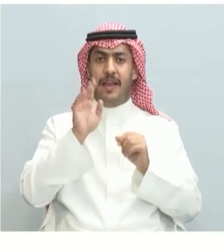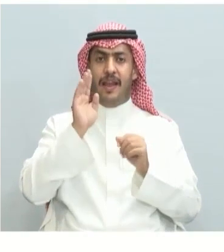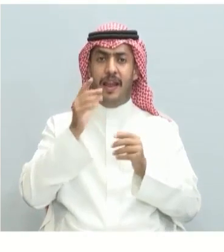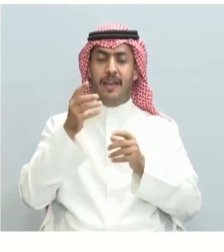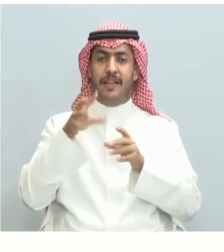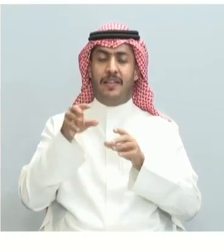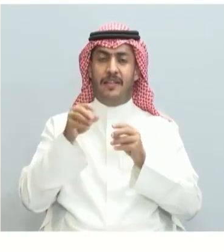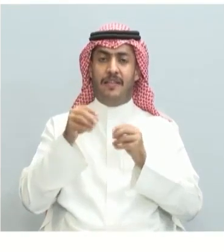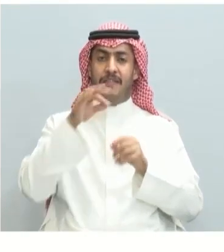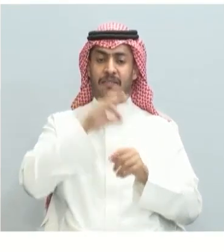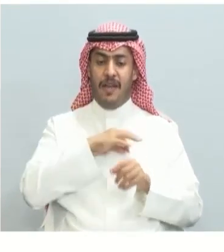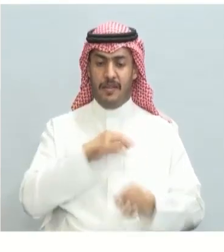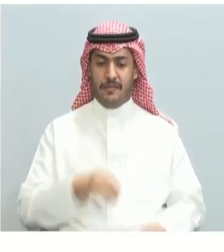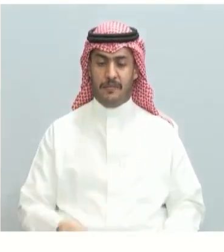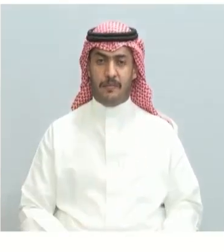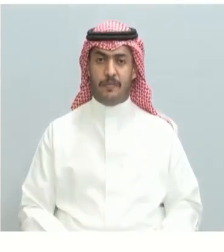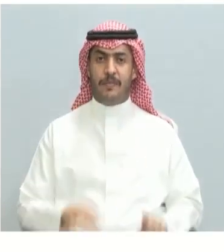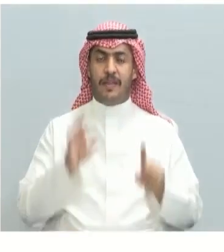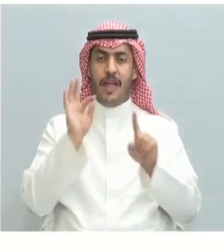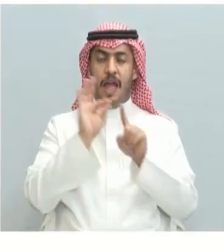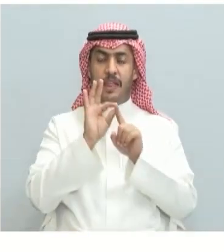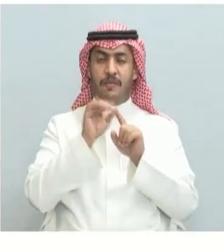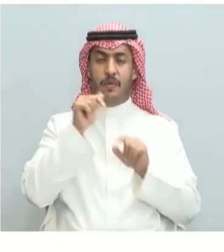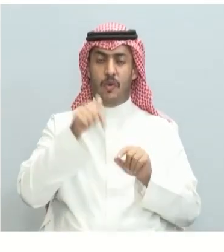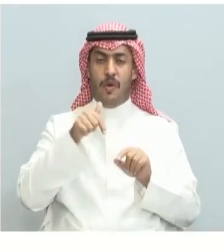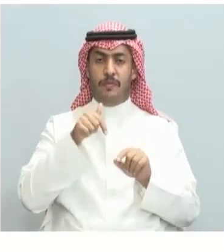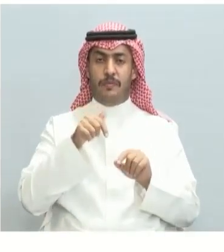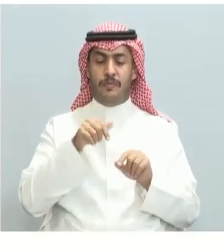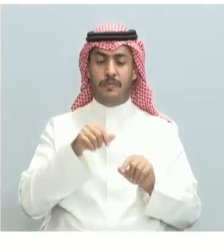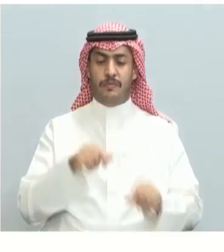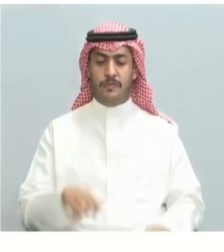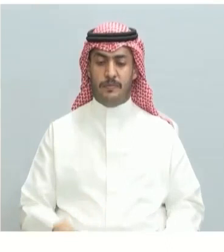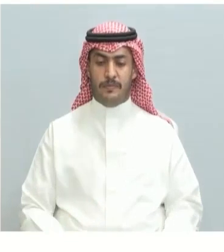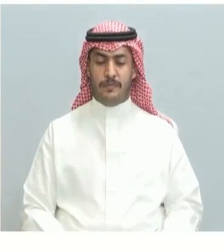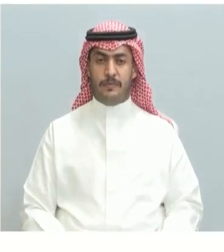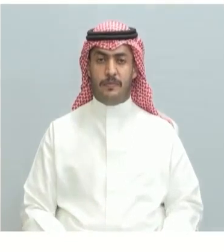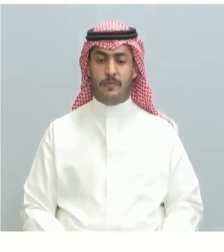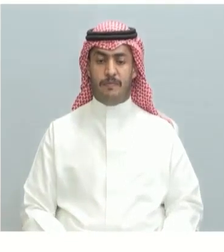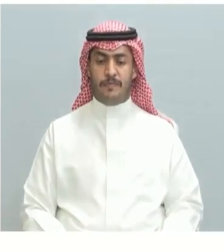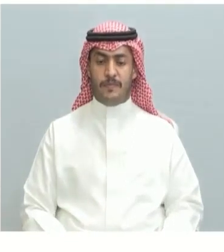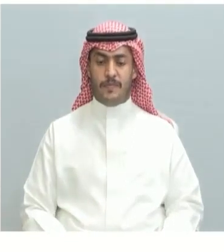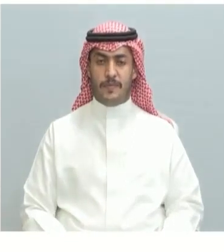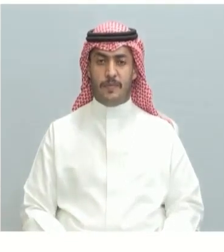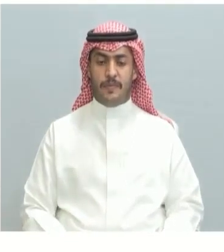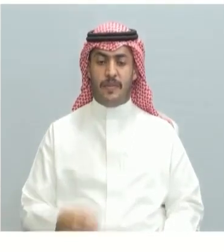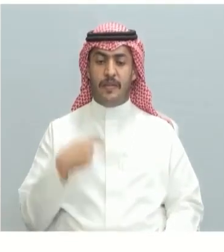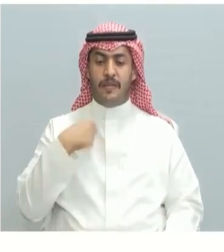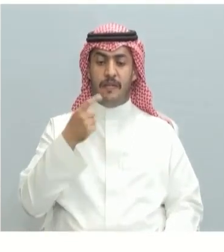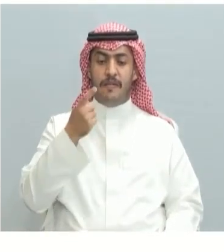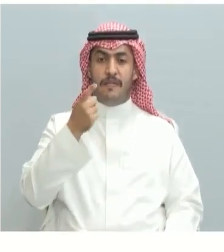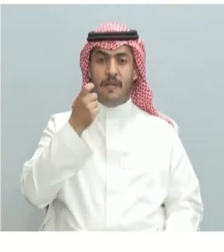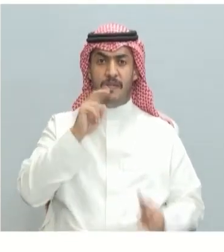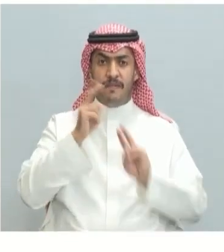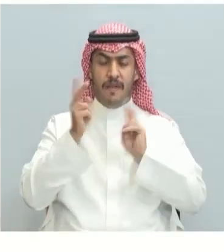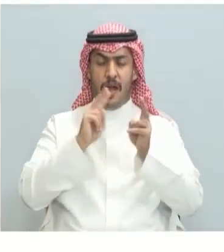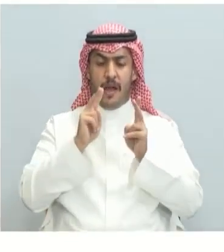فهي بمن هدف درسنا لهذا اليوم سيكون هو فهم الفرق